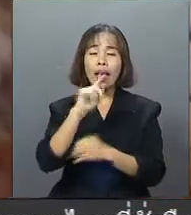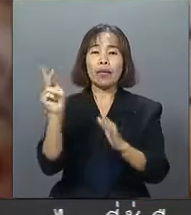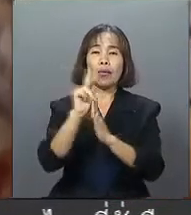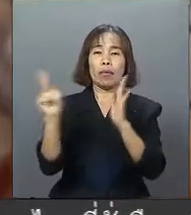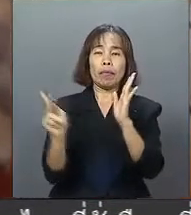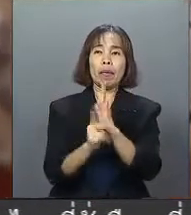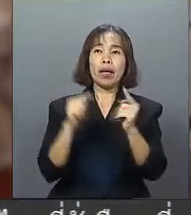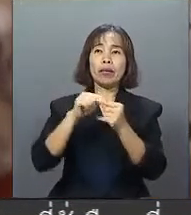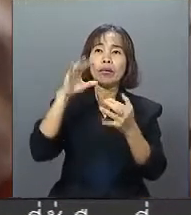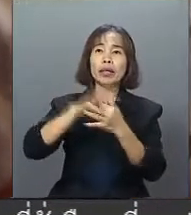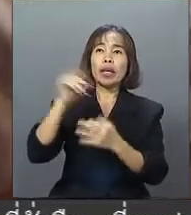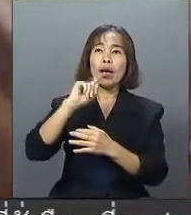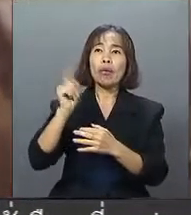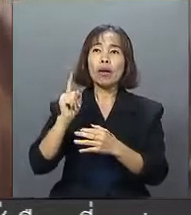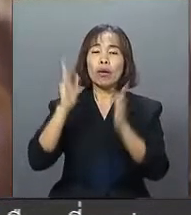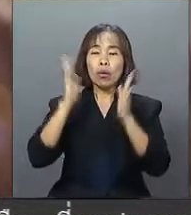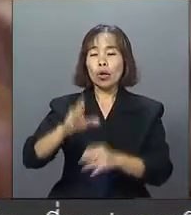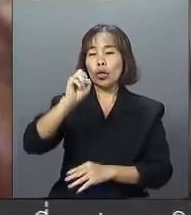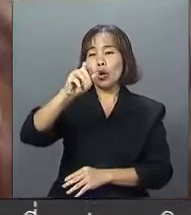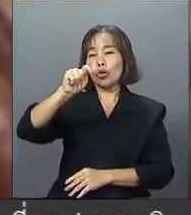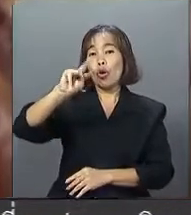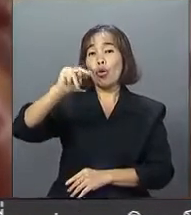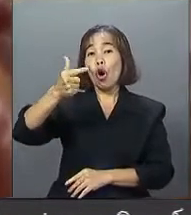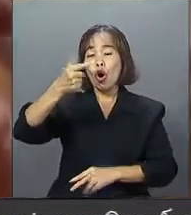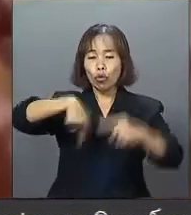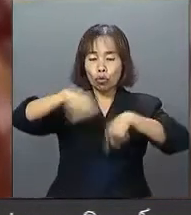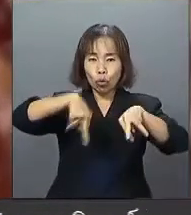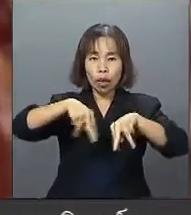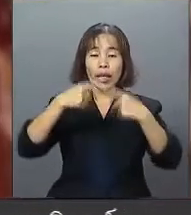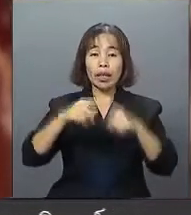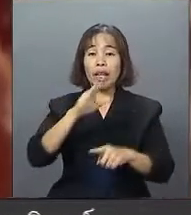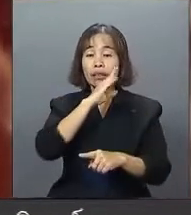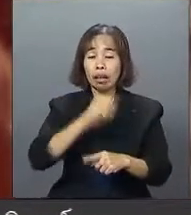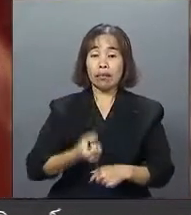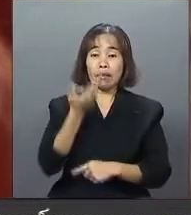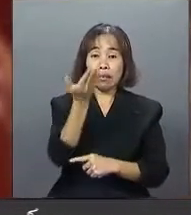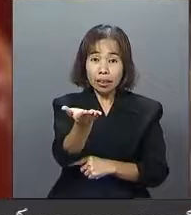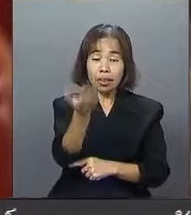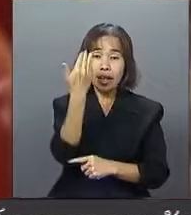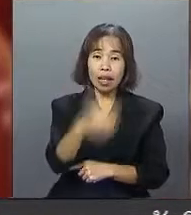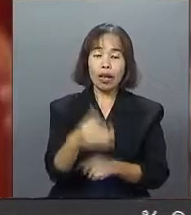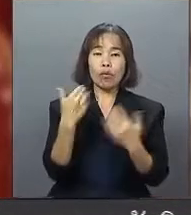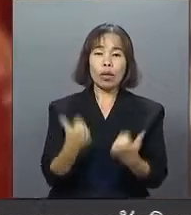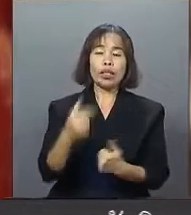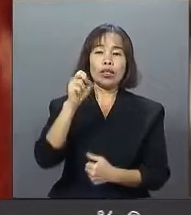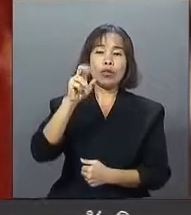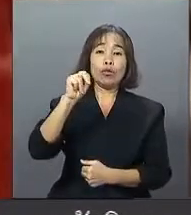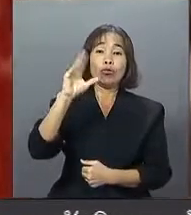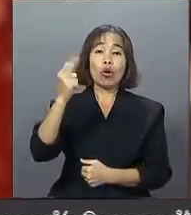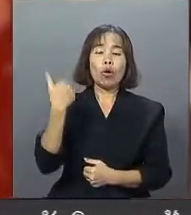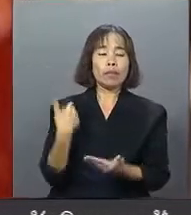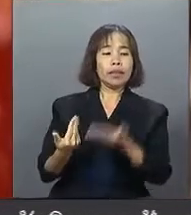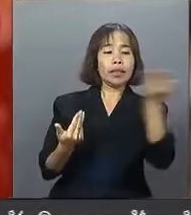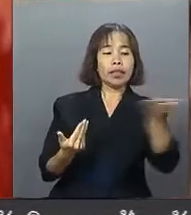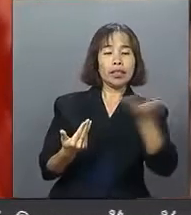ที่ว่าด้วยผู้ตรวจการแผ่นดินและร่างกฎหมายลูกที่เข้าสู่การพิจารณาของสนช.วันนี้มีด้วยกัน2ฉบับค่ะและ